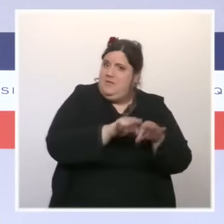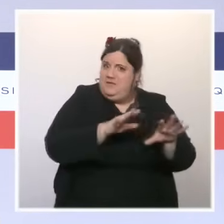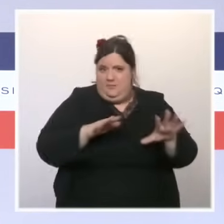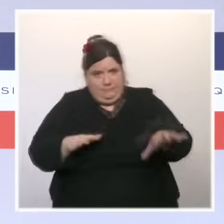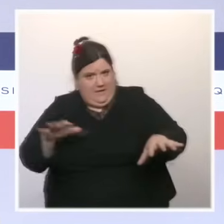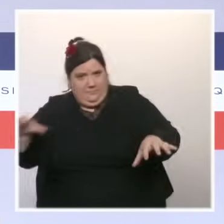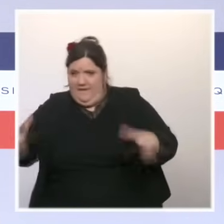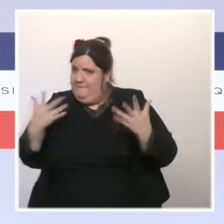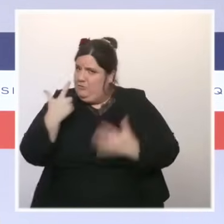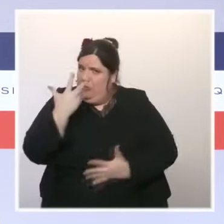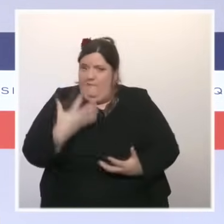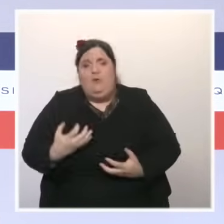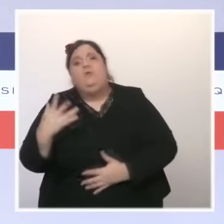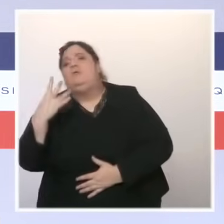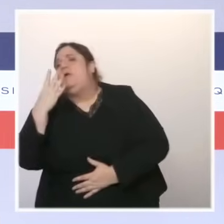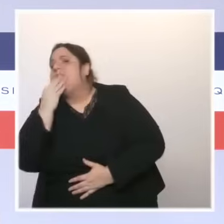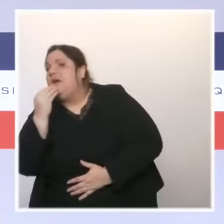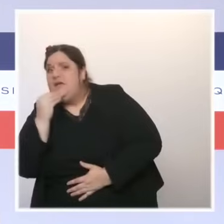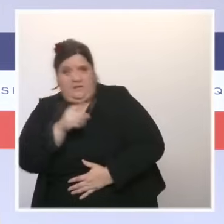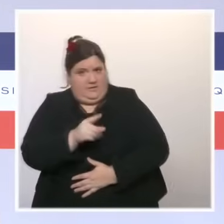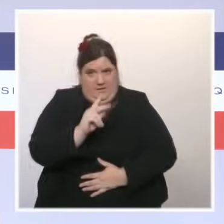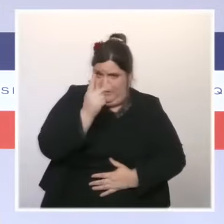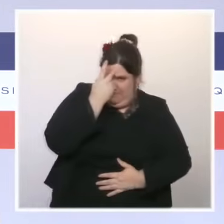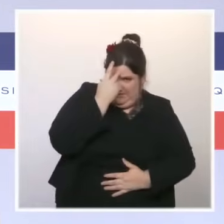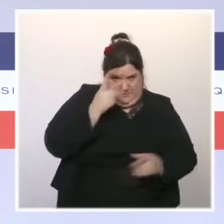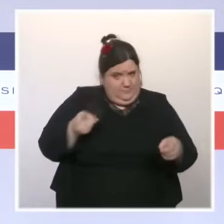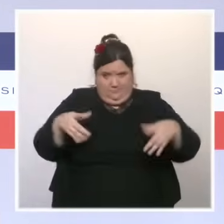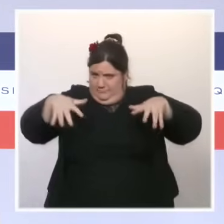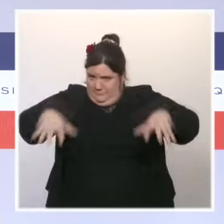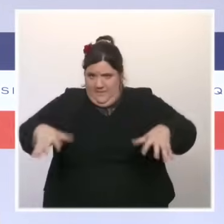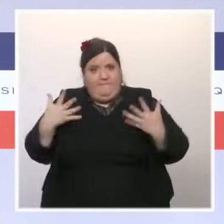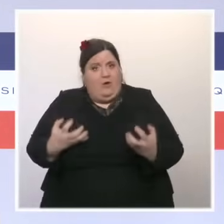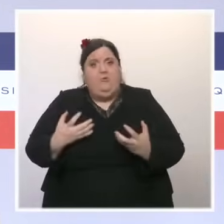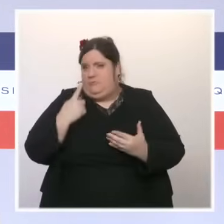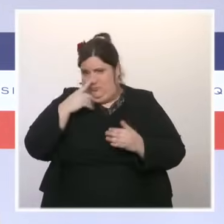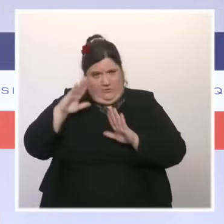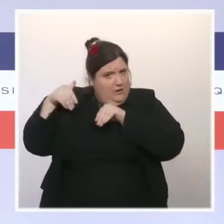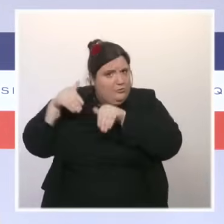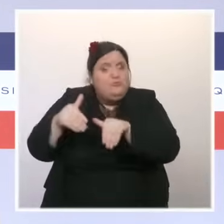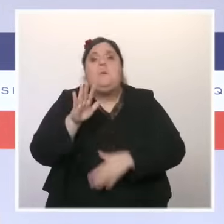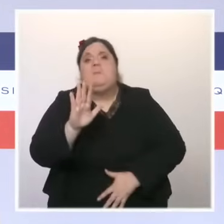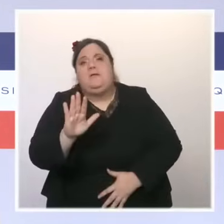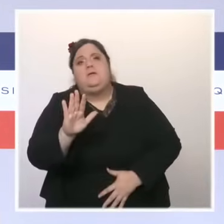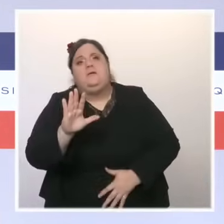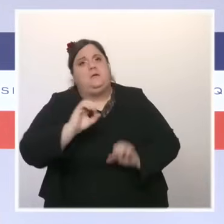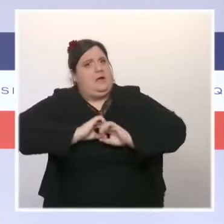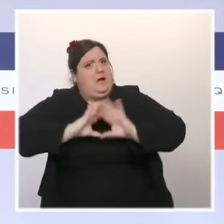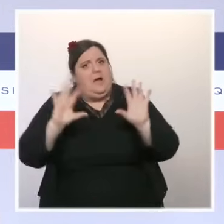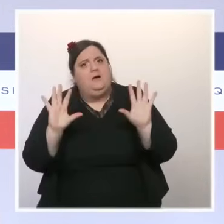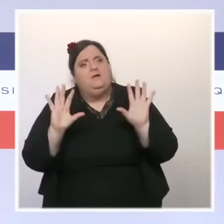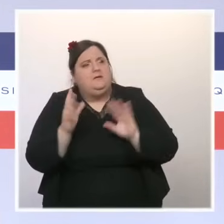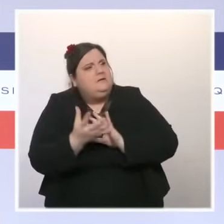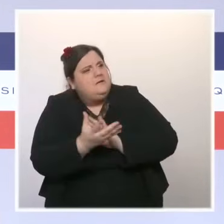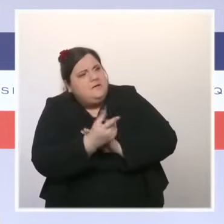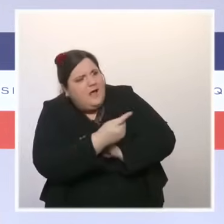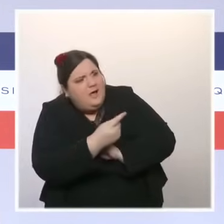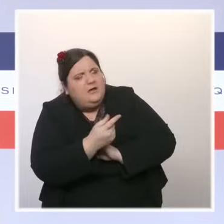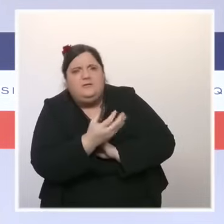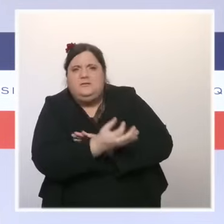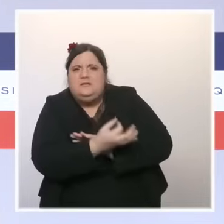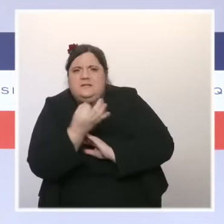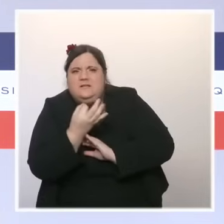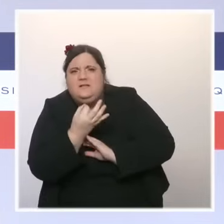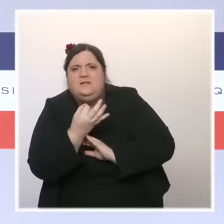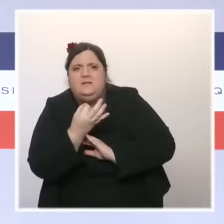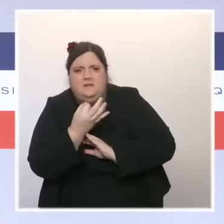impératif qui est le nôtre pour Israël et pour la Palestine. Maintenant, soyons très clairs, l'endroit que vous citez, le sujet